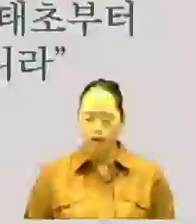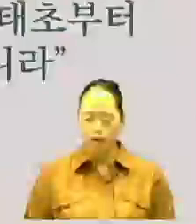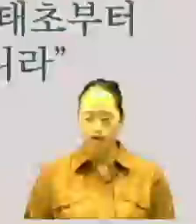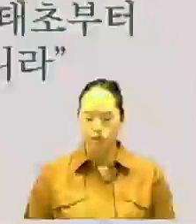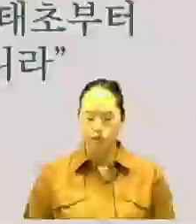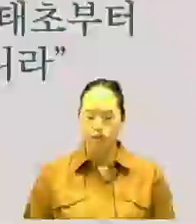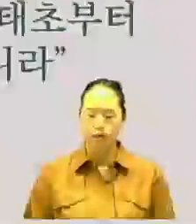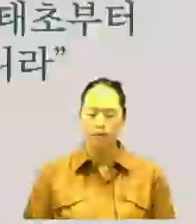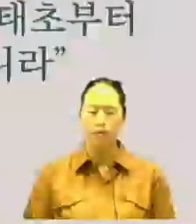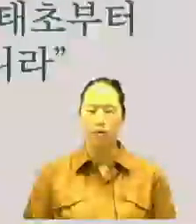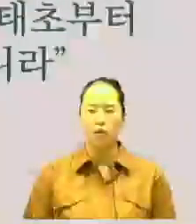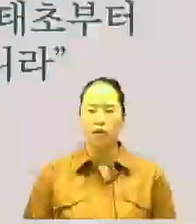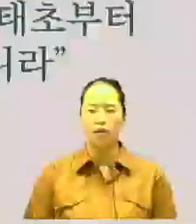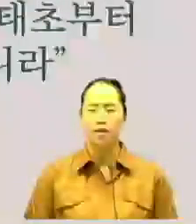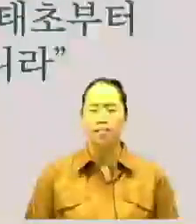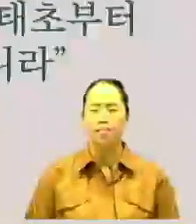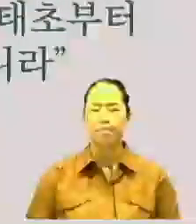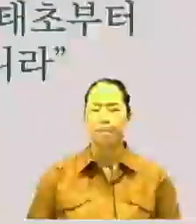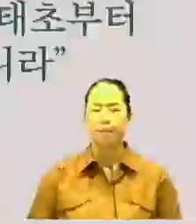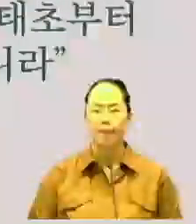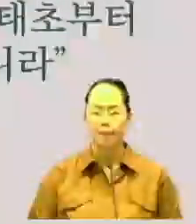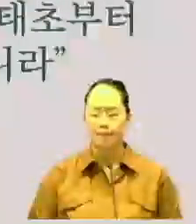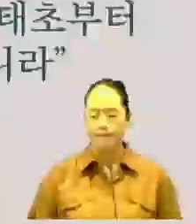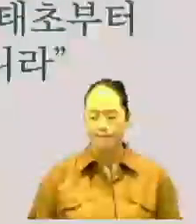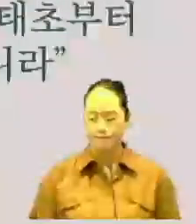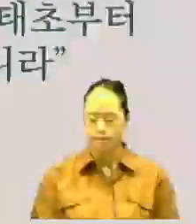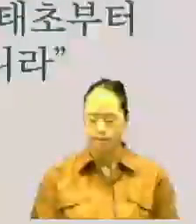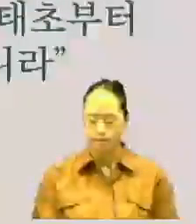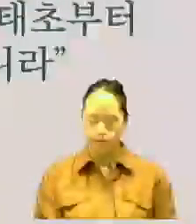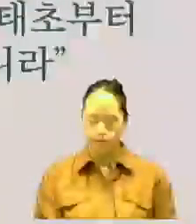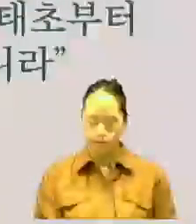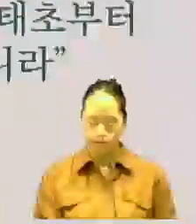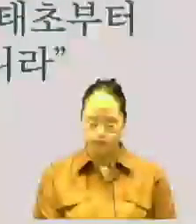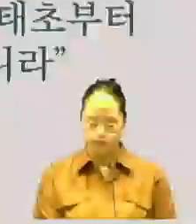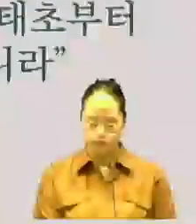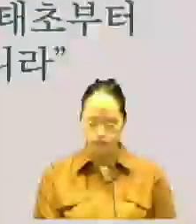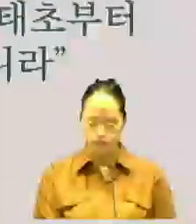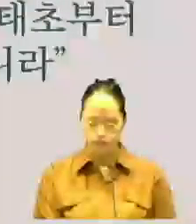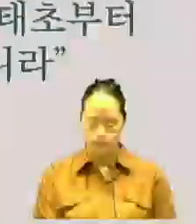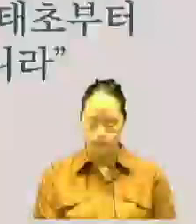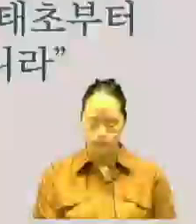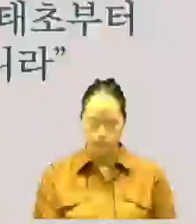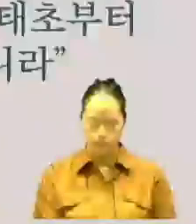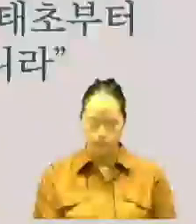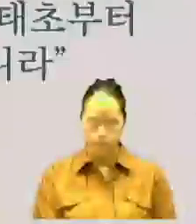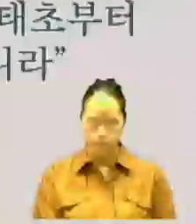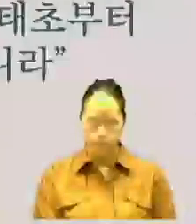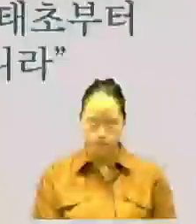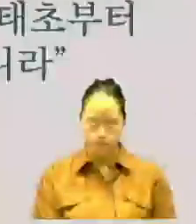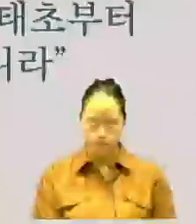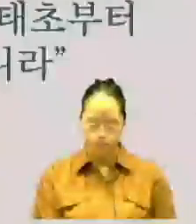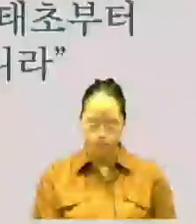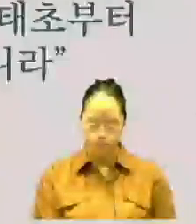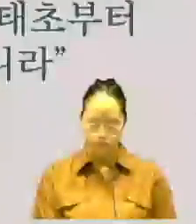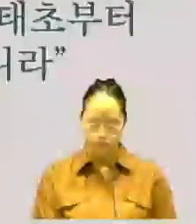呢？没有任何的人，除非是神，只有神才能做到。